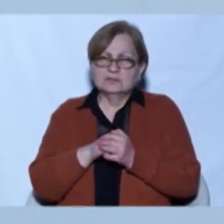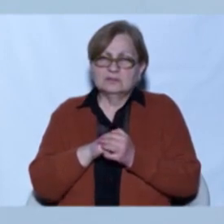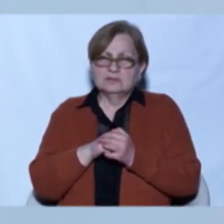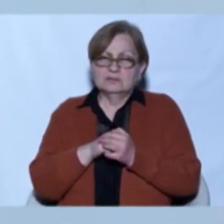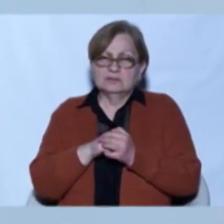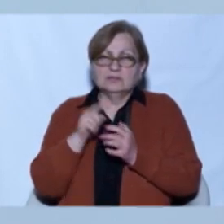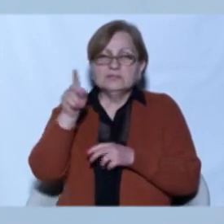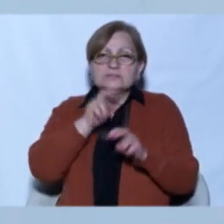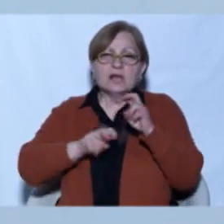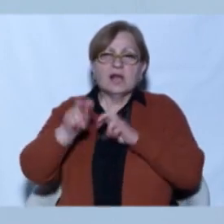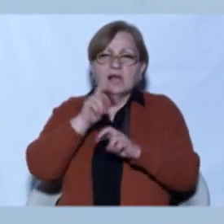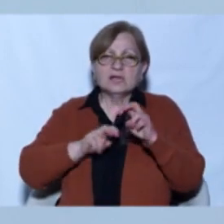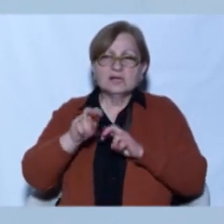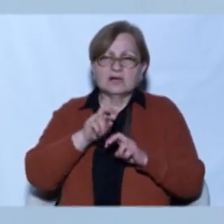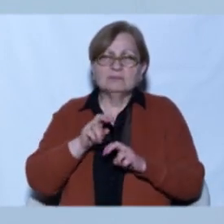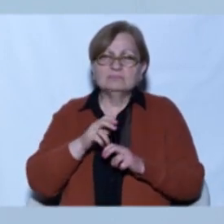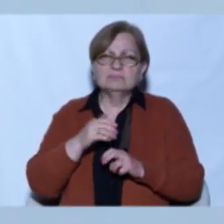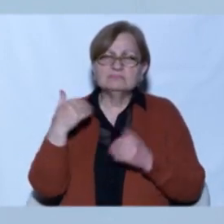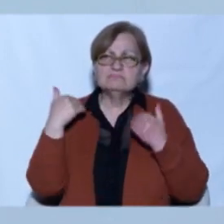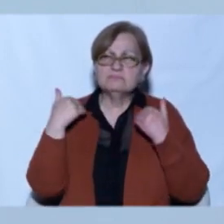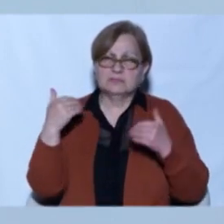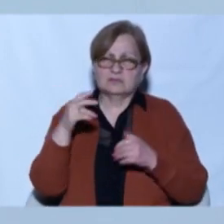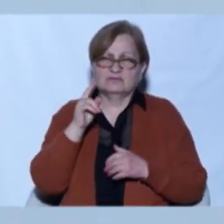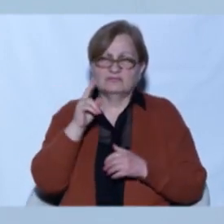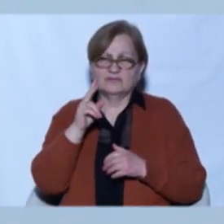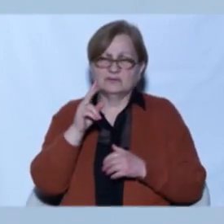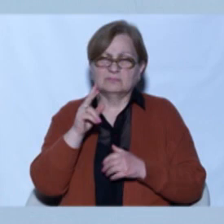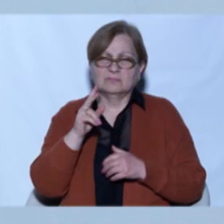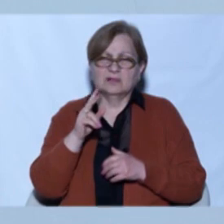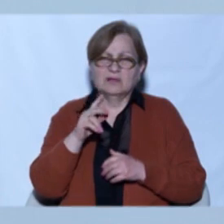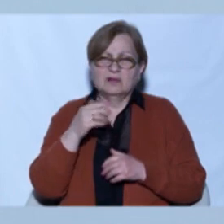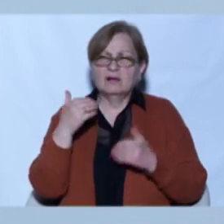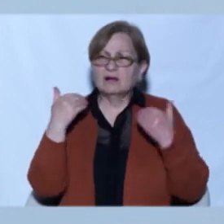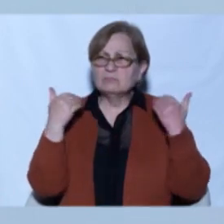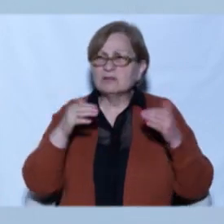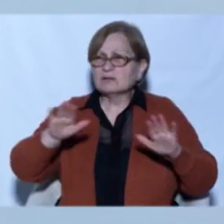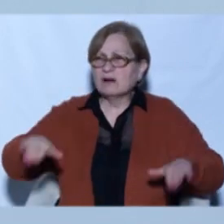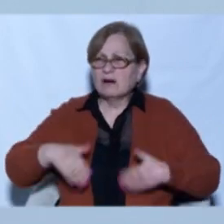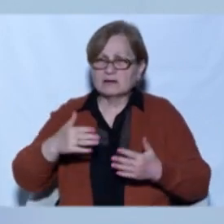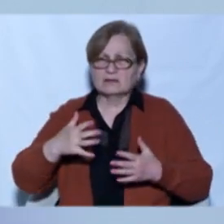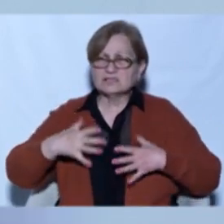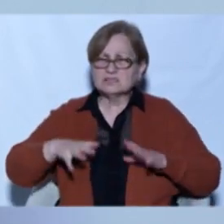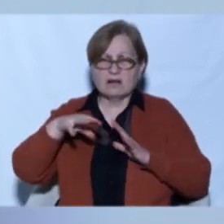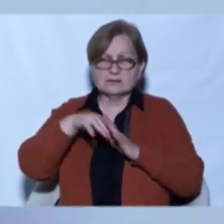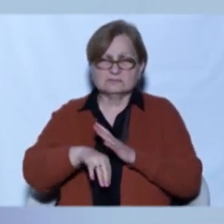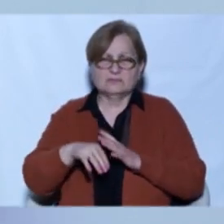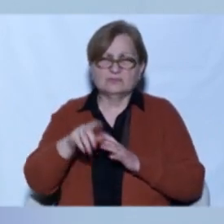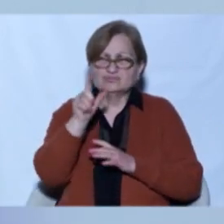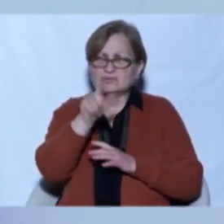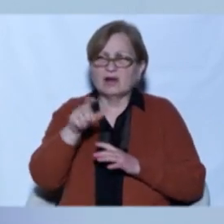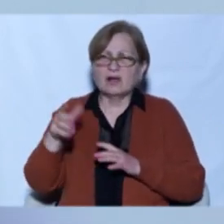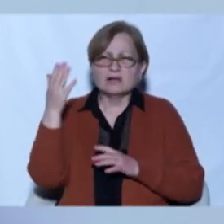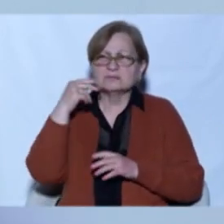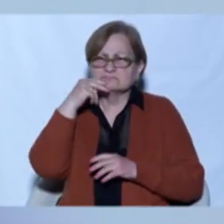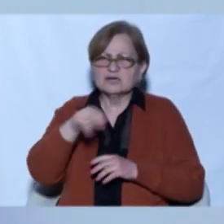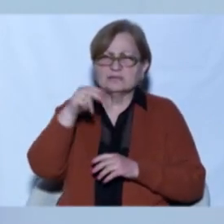„ეძებს გმირს, სად არის გმირი და თითქოს ეს გმირი აღარ არის საქართველოში“.